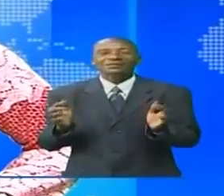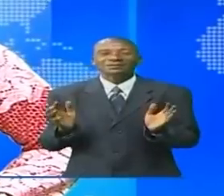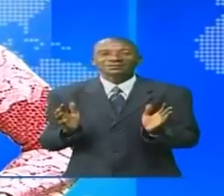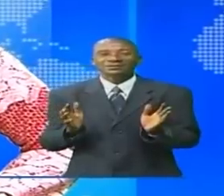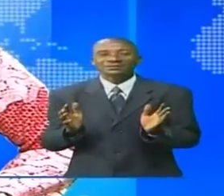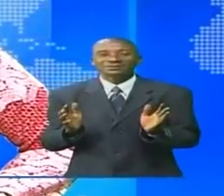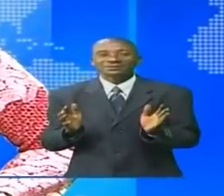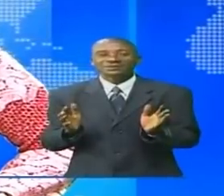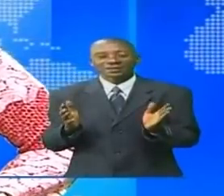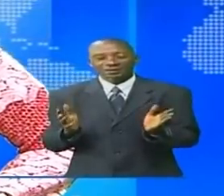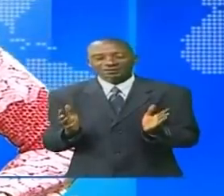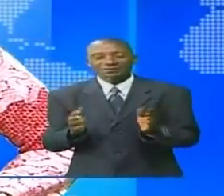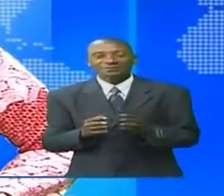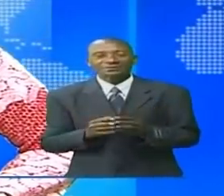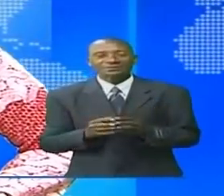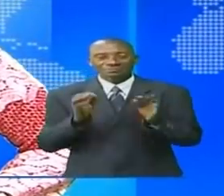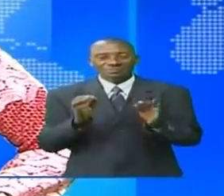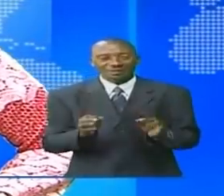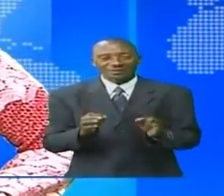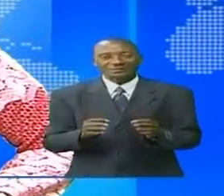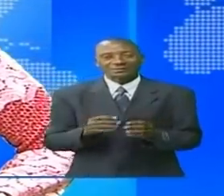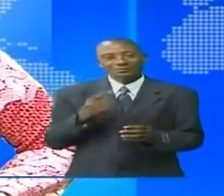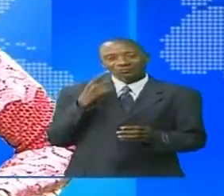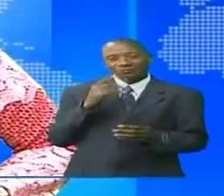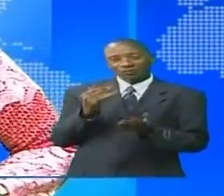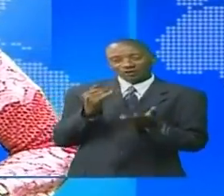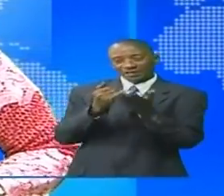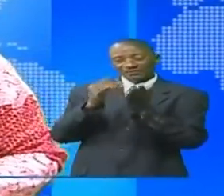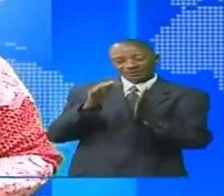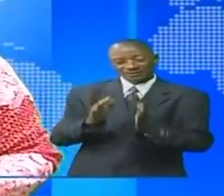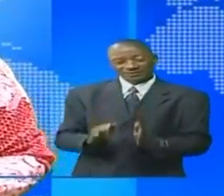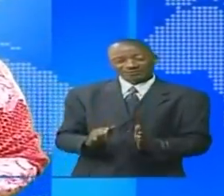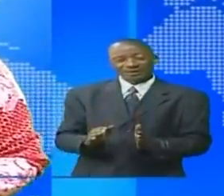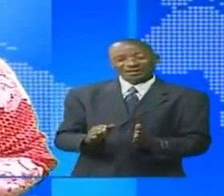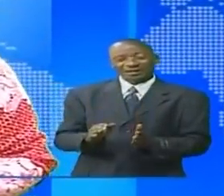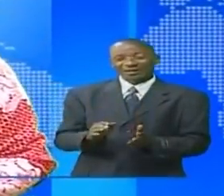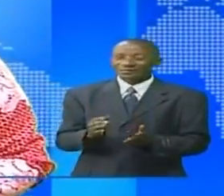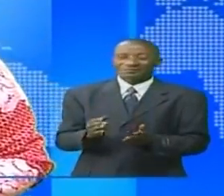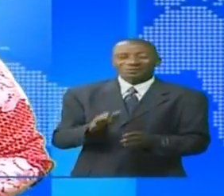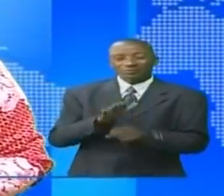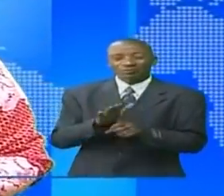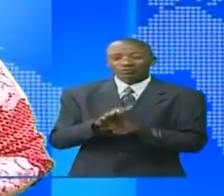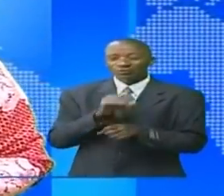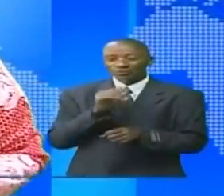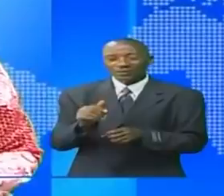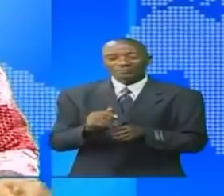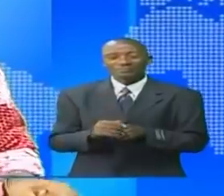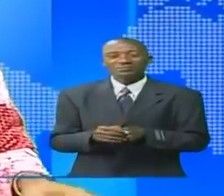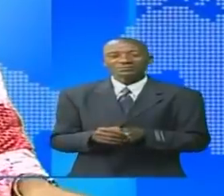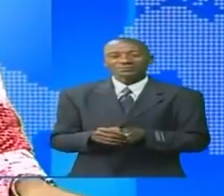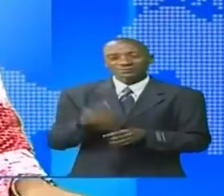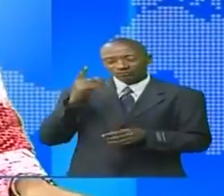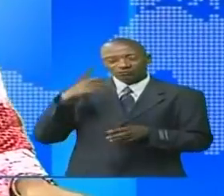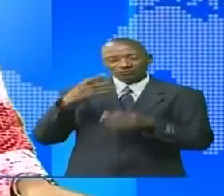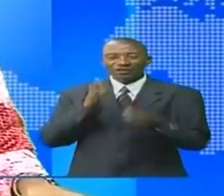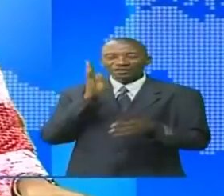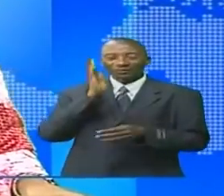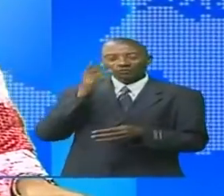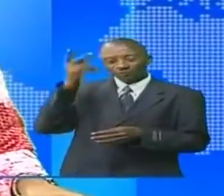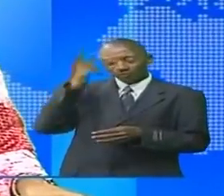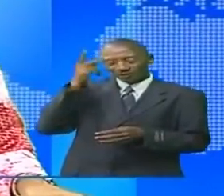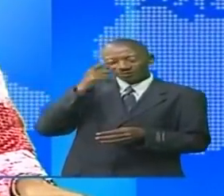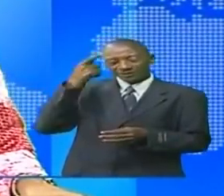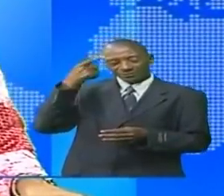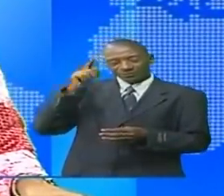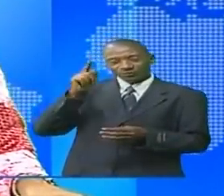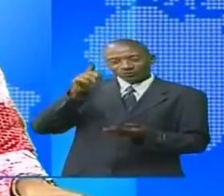de souligner la nécessité d'investissement continu et d'un engagement politique durable en faveur de la prévention du paludisme